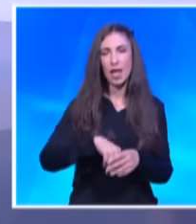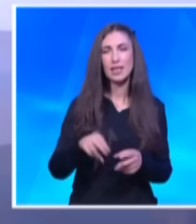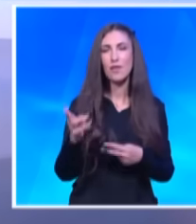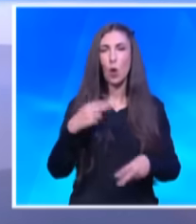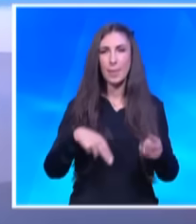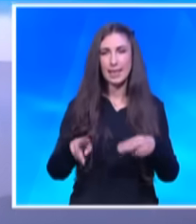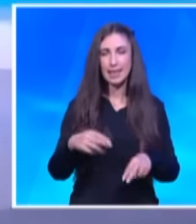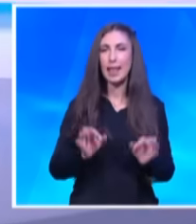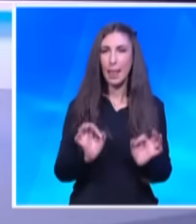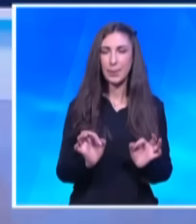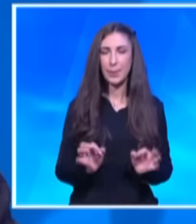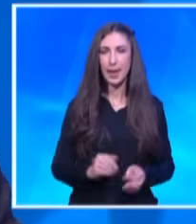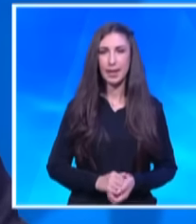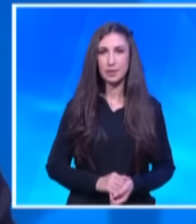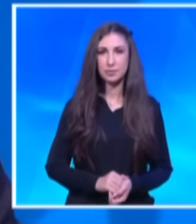комисии, например.